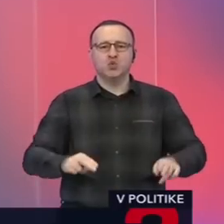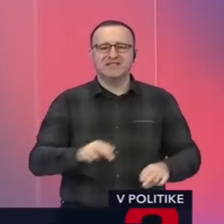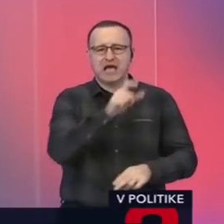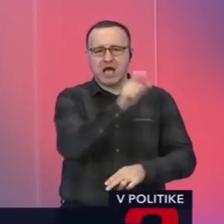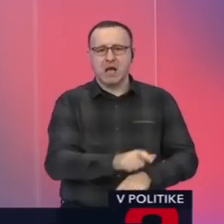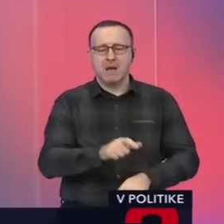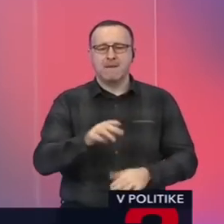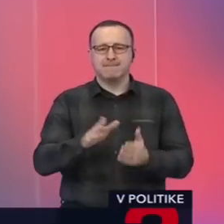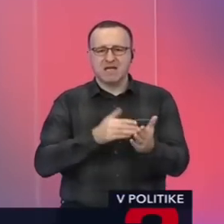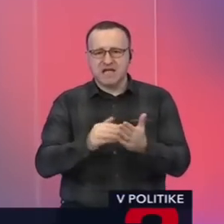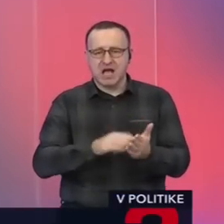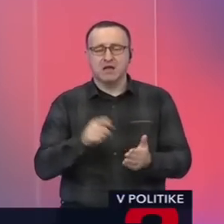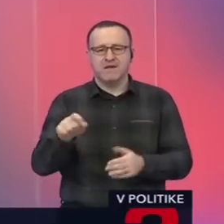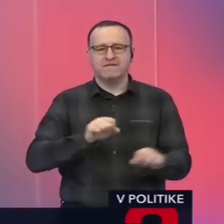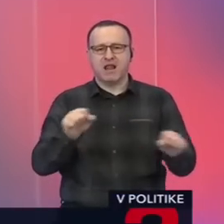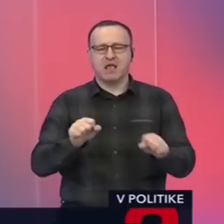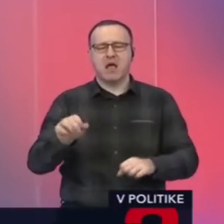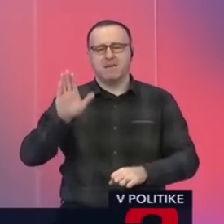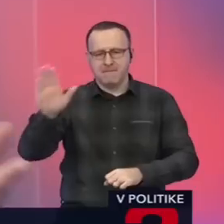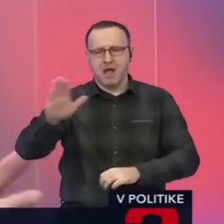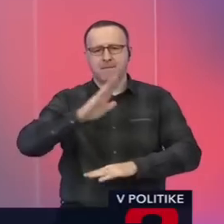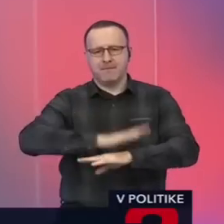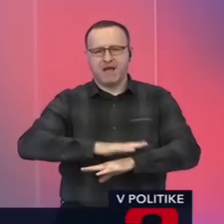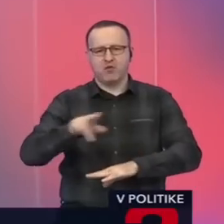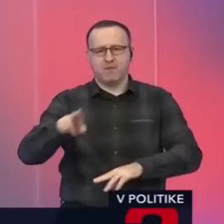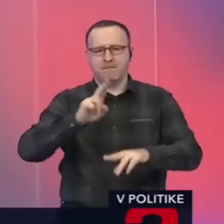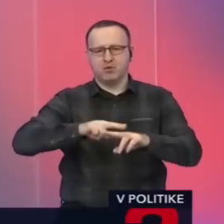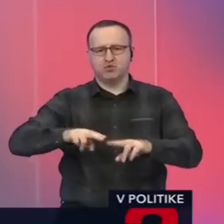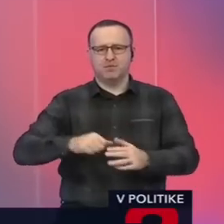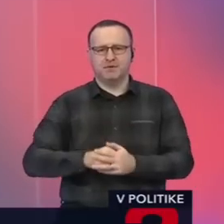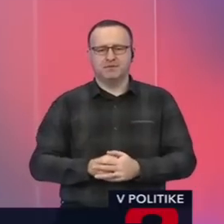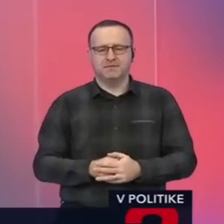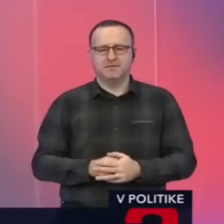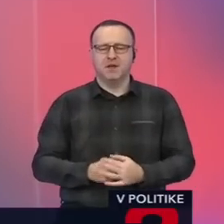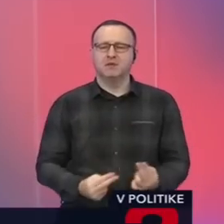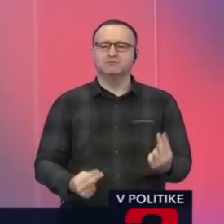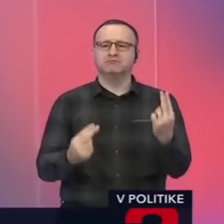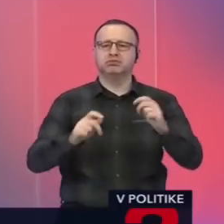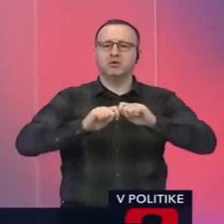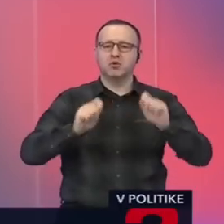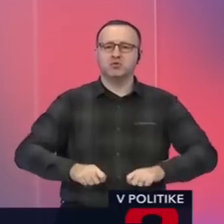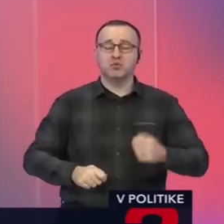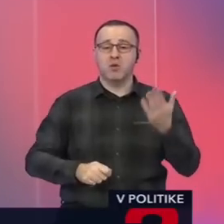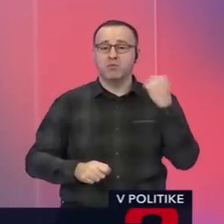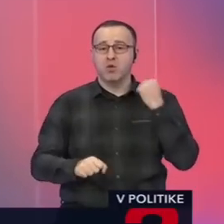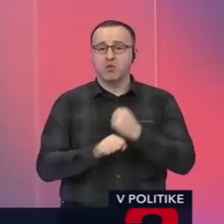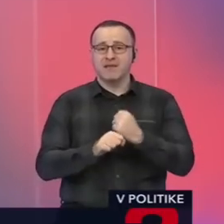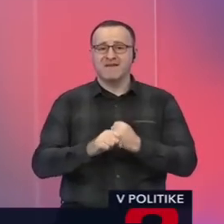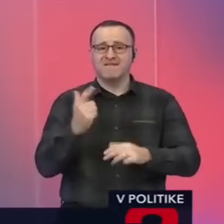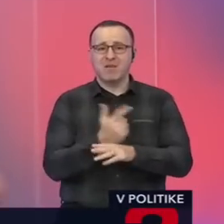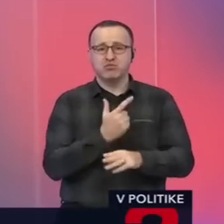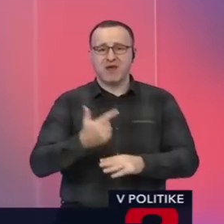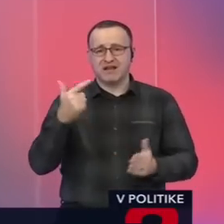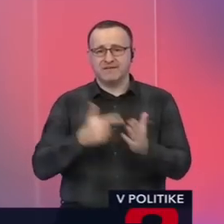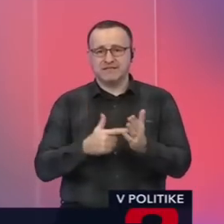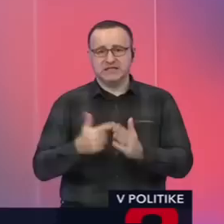kompetenciu takto postupovať. Podľa mňa to zásadné rozhodnutie bolo urobené ešte v februári roku 2022, kedy